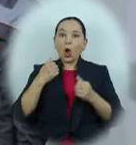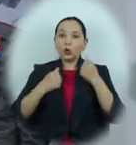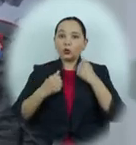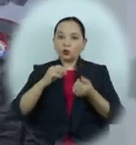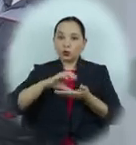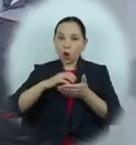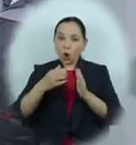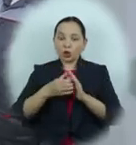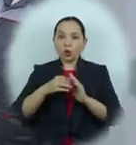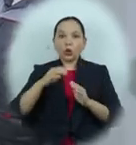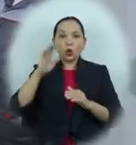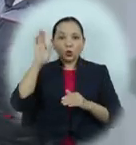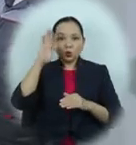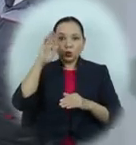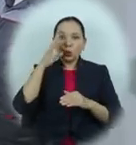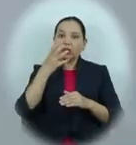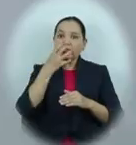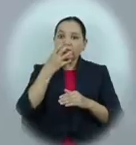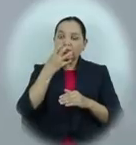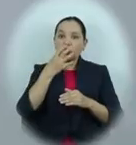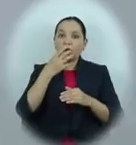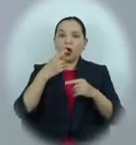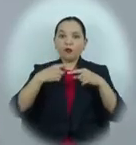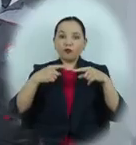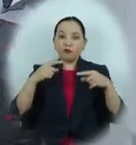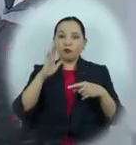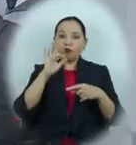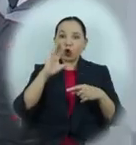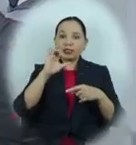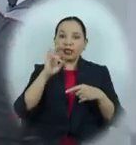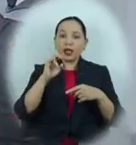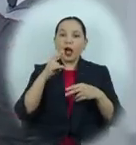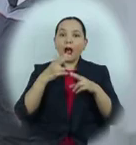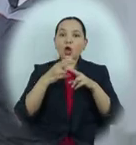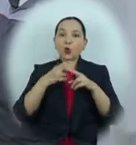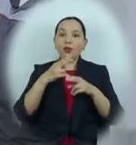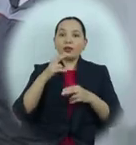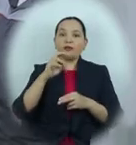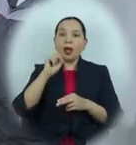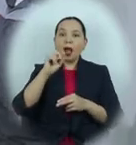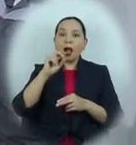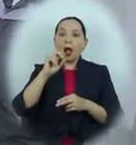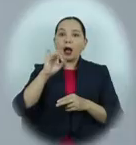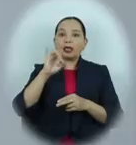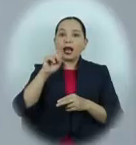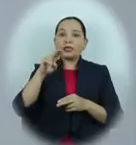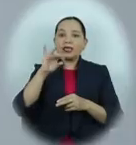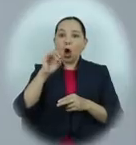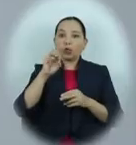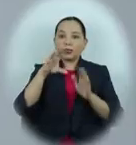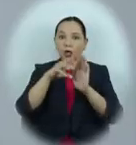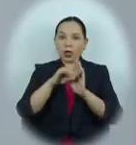xonasi, suv isitish vositasi, alyuminiy radiator kiradi.